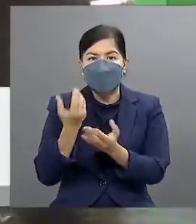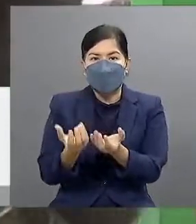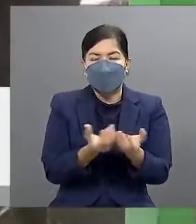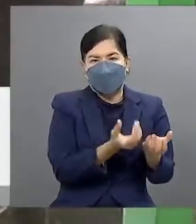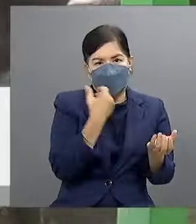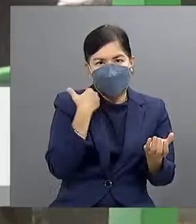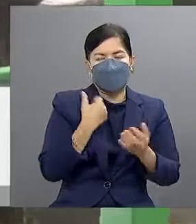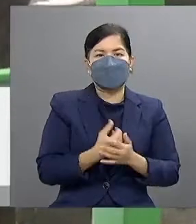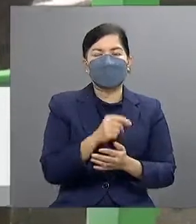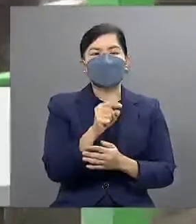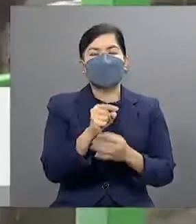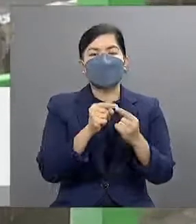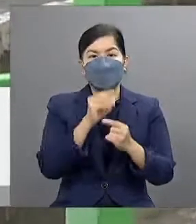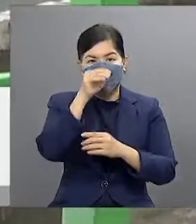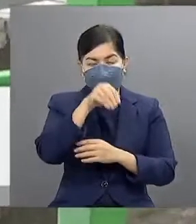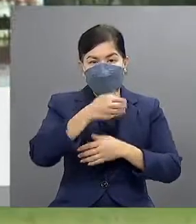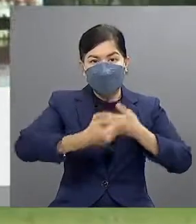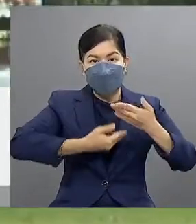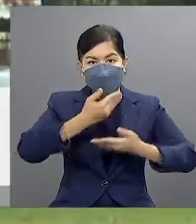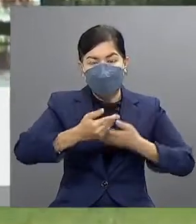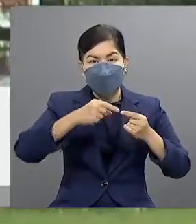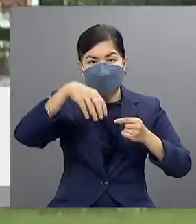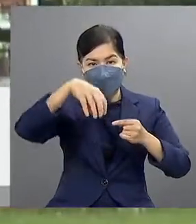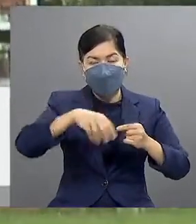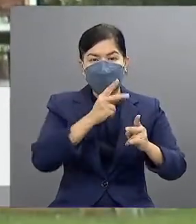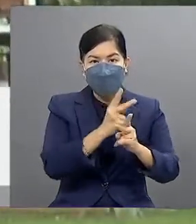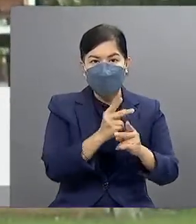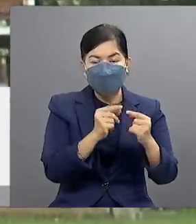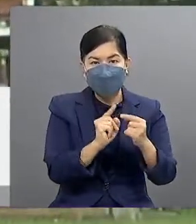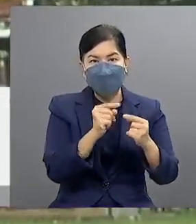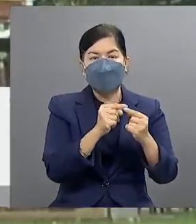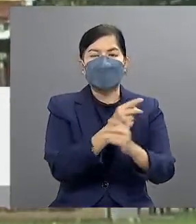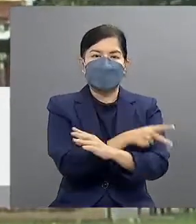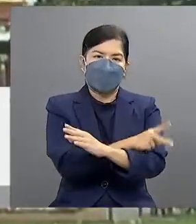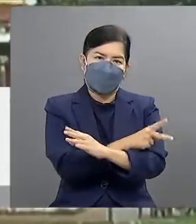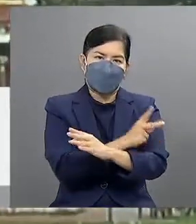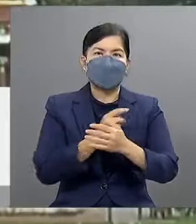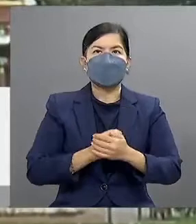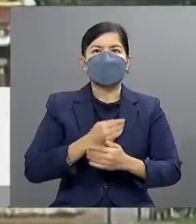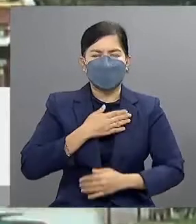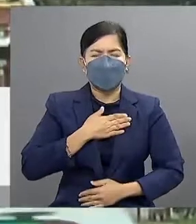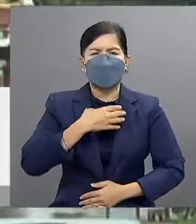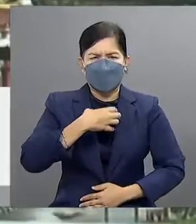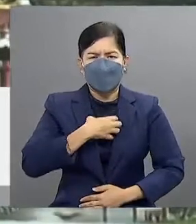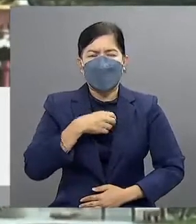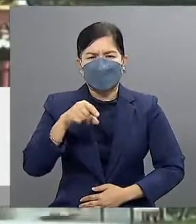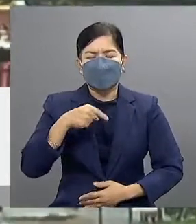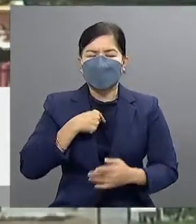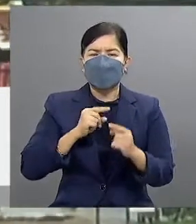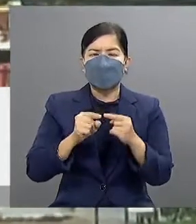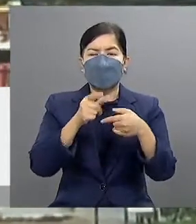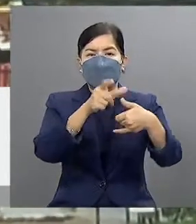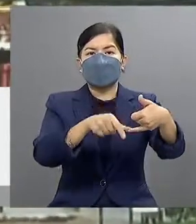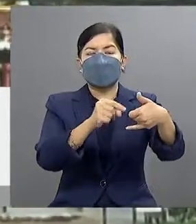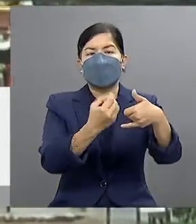ในจังหวัดภูเก็ต เขาไม่ให้ว่าอยากได้เอาซื้อกับคืนผมบอกช้างนี้ขโมยม